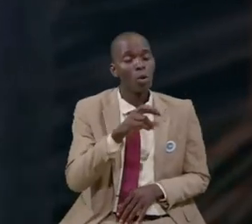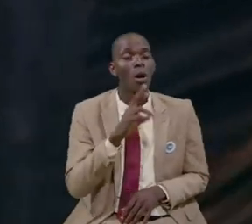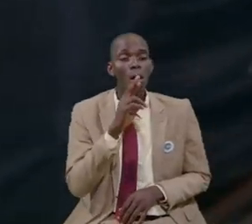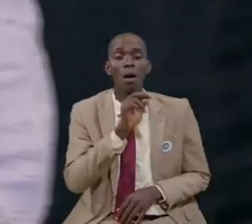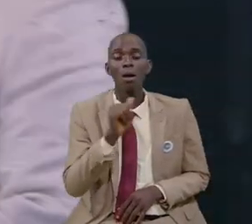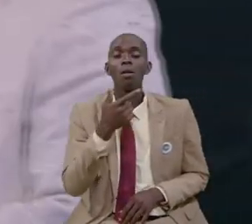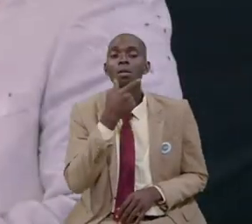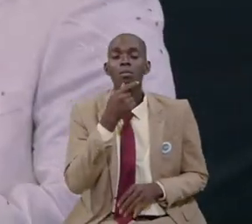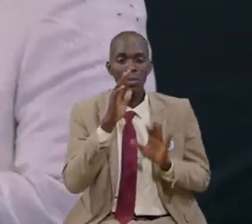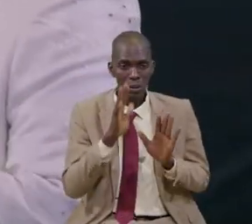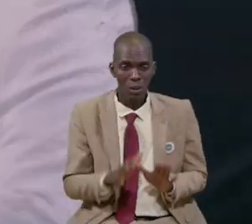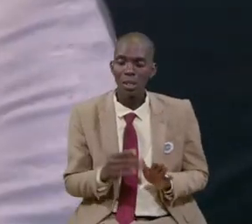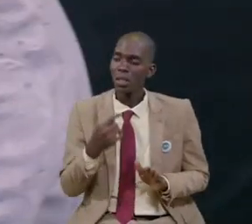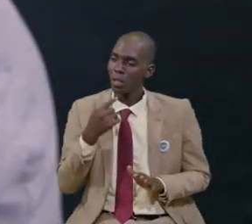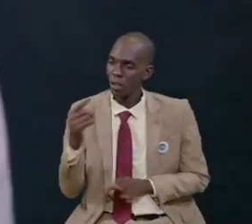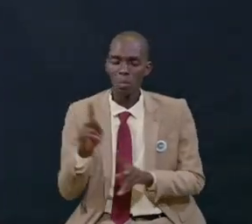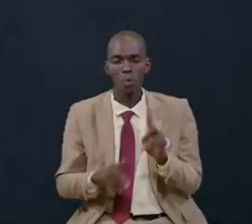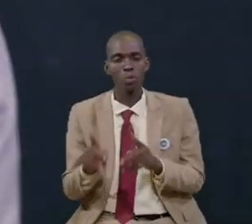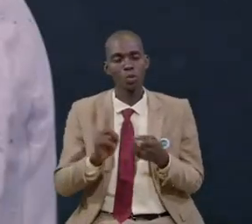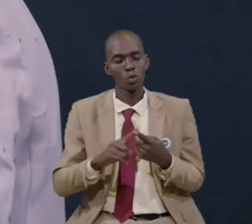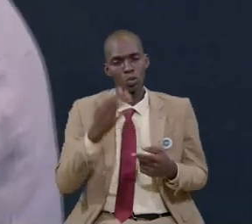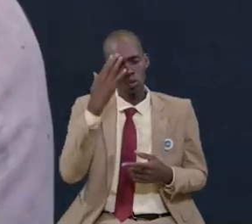fréquentes contre la restitution,